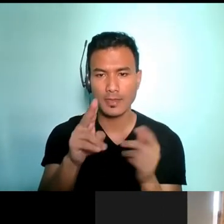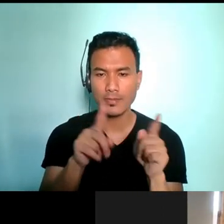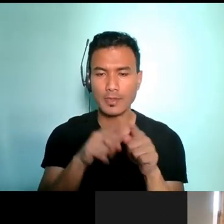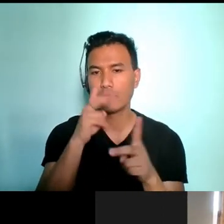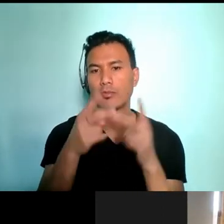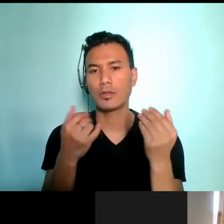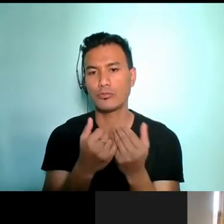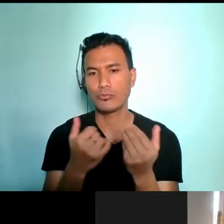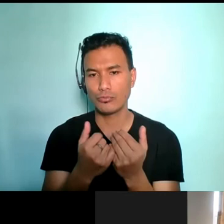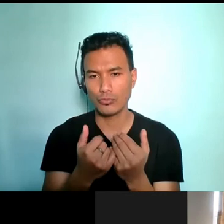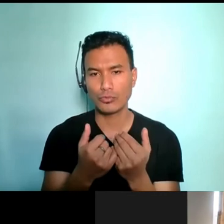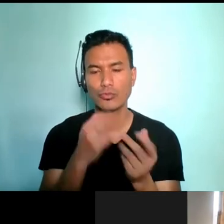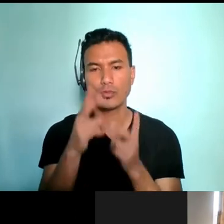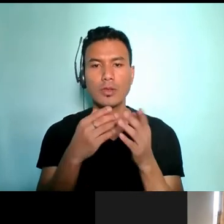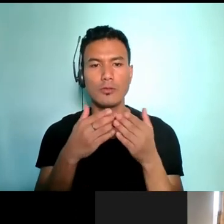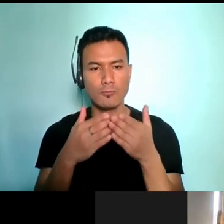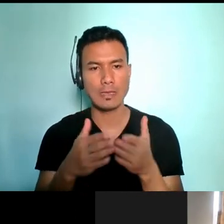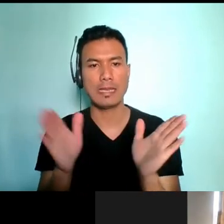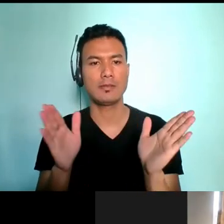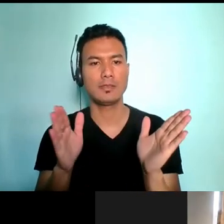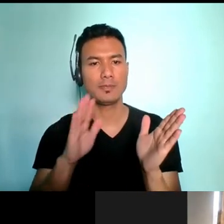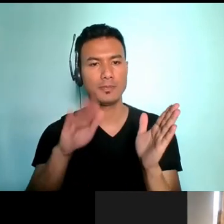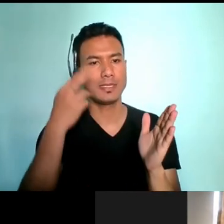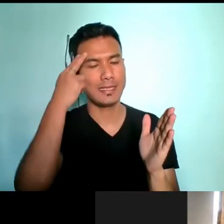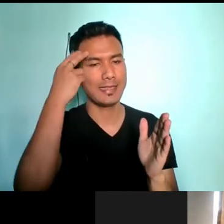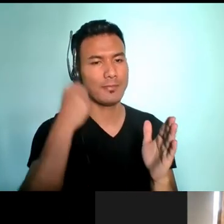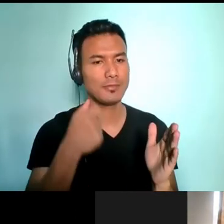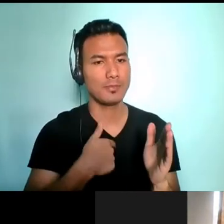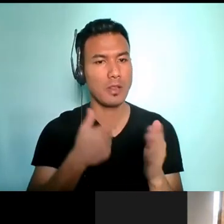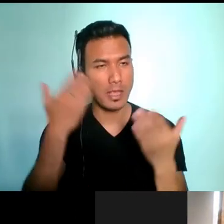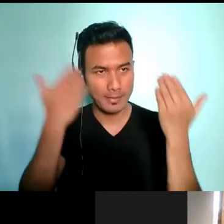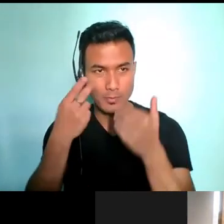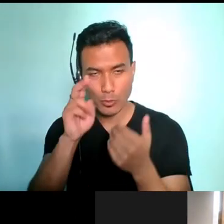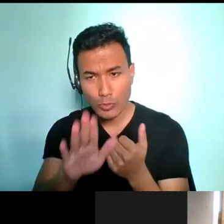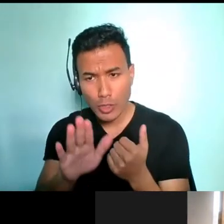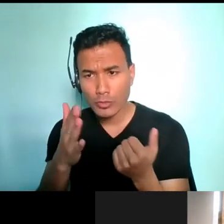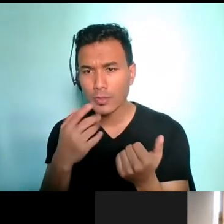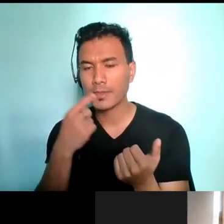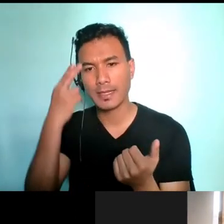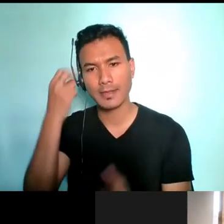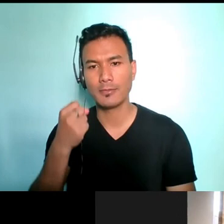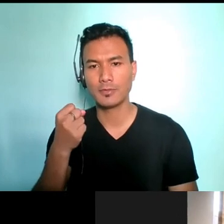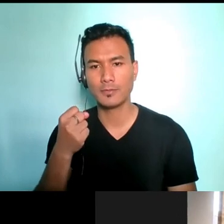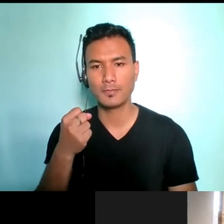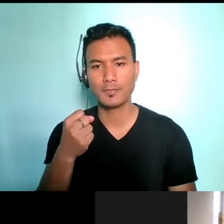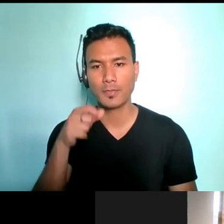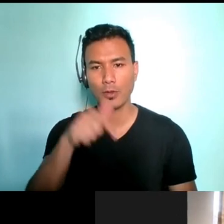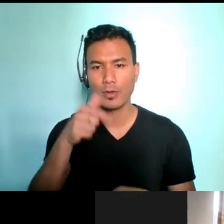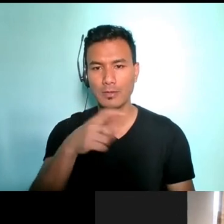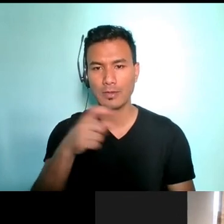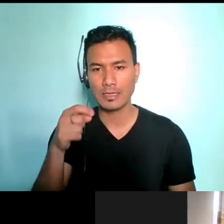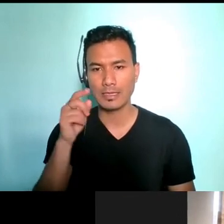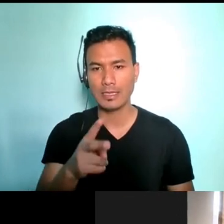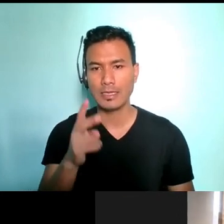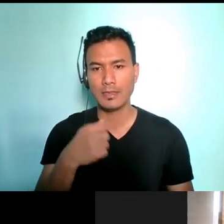गर्नुहोस्, भडासहरू खोल्नुहोस् है, त्यसपछि बल्ल हजुरलाई थाहा हुन्छ कि मलाई भोलेन्स भइरहेको छ कि छैन त भनेर है. अहिले चाहिँ मैले